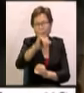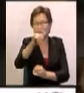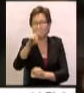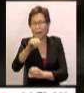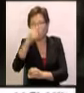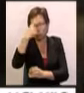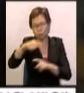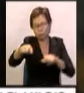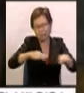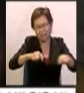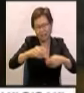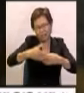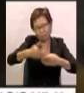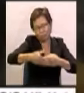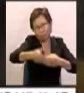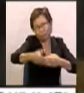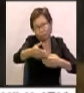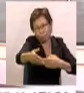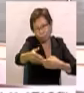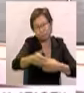tindakan susulan.